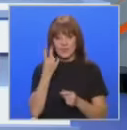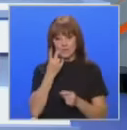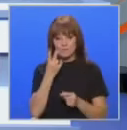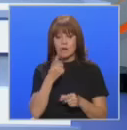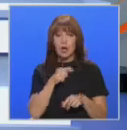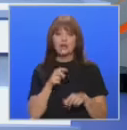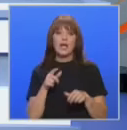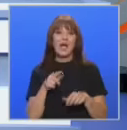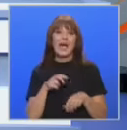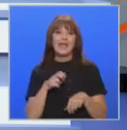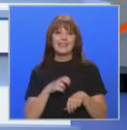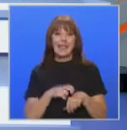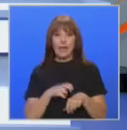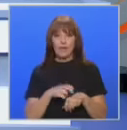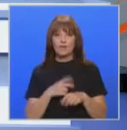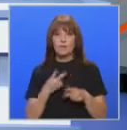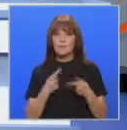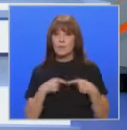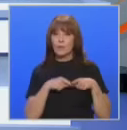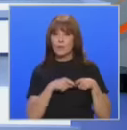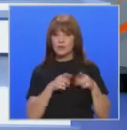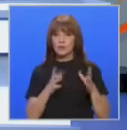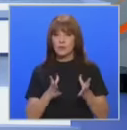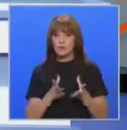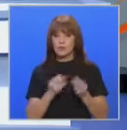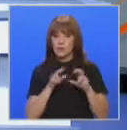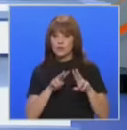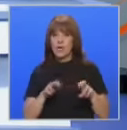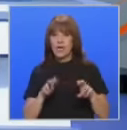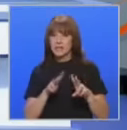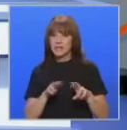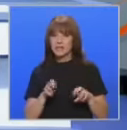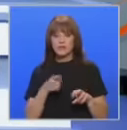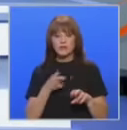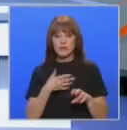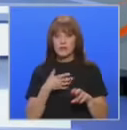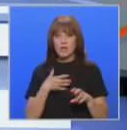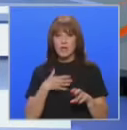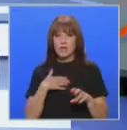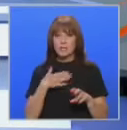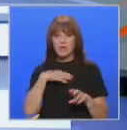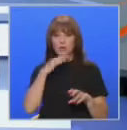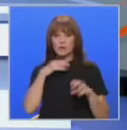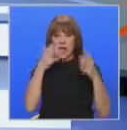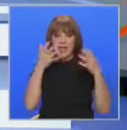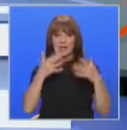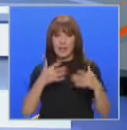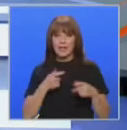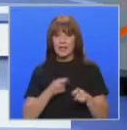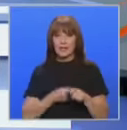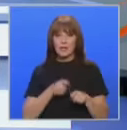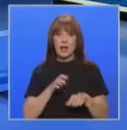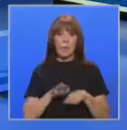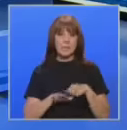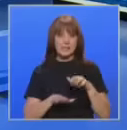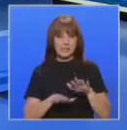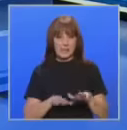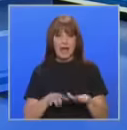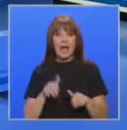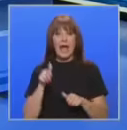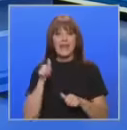днес. Прокуратурата също започна разследване, защото смята, че има наличие на достатъчно данни за извършено престъпление.